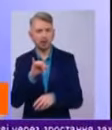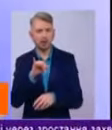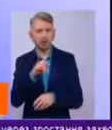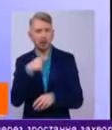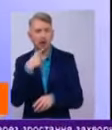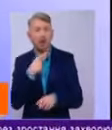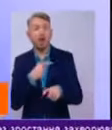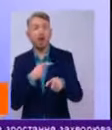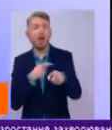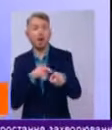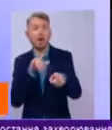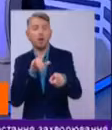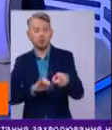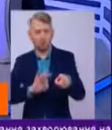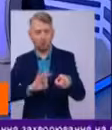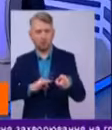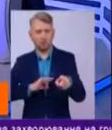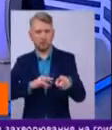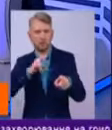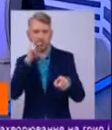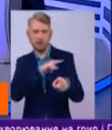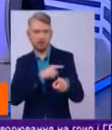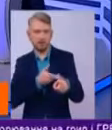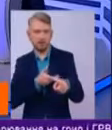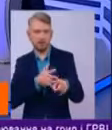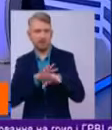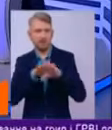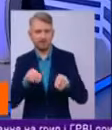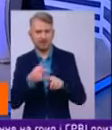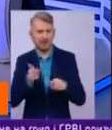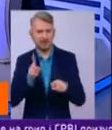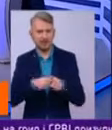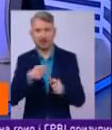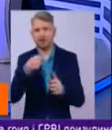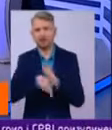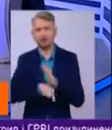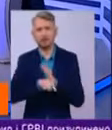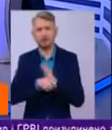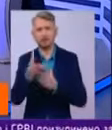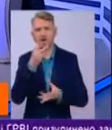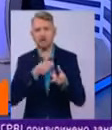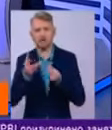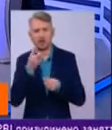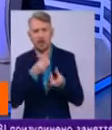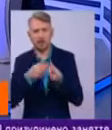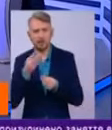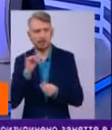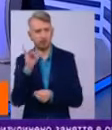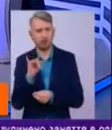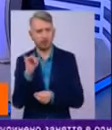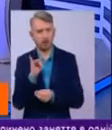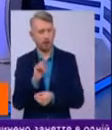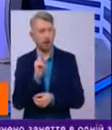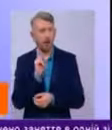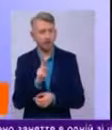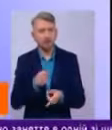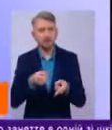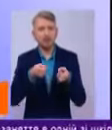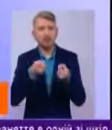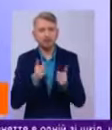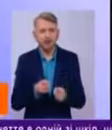кажуть, ага, в нього гудзик там не той. Все, це значить фальсифікація історії. Але